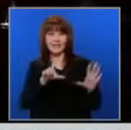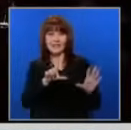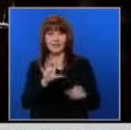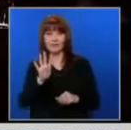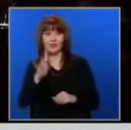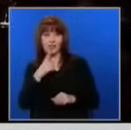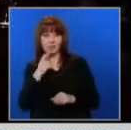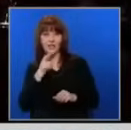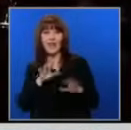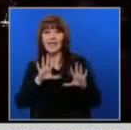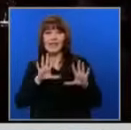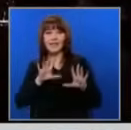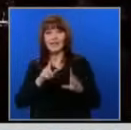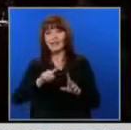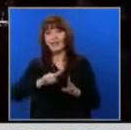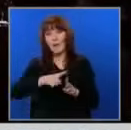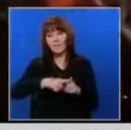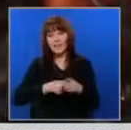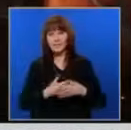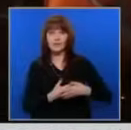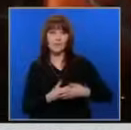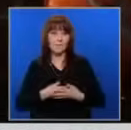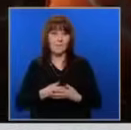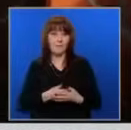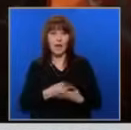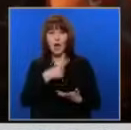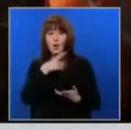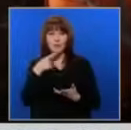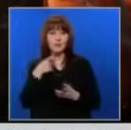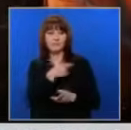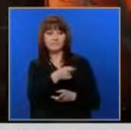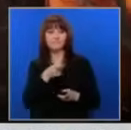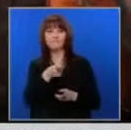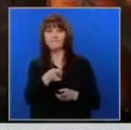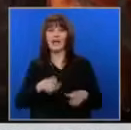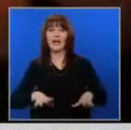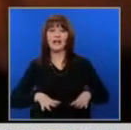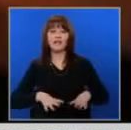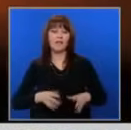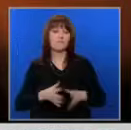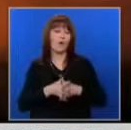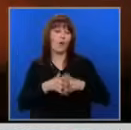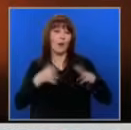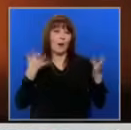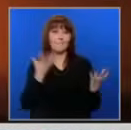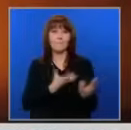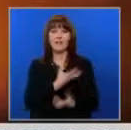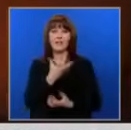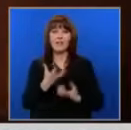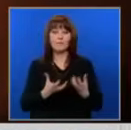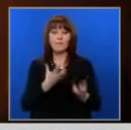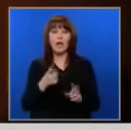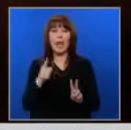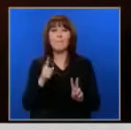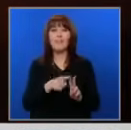години, както и 10-месечно бебе. През цялата нощ Русия обстрелваше града, избухнала и голям пожар в петролна база, в резултат на който